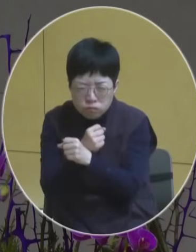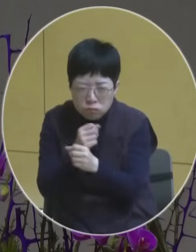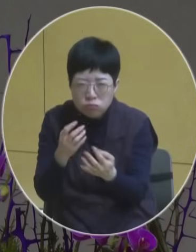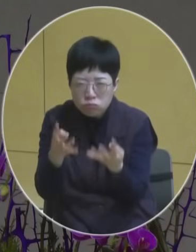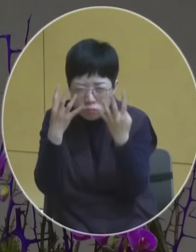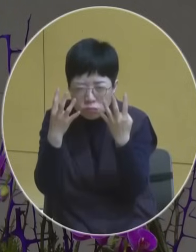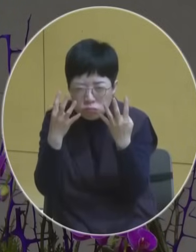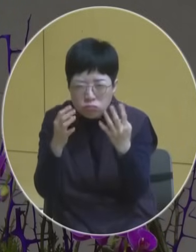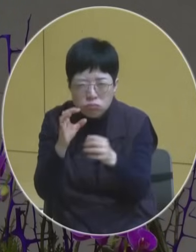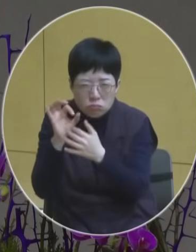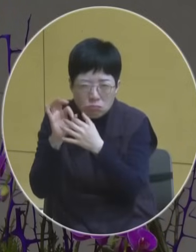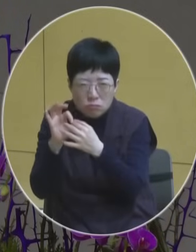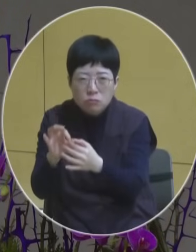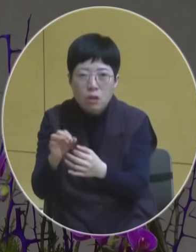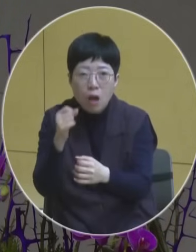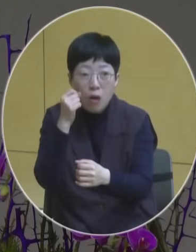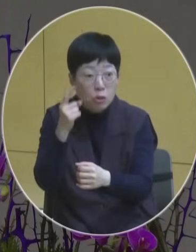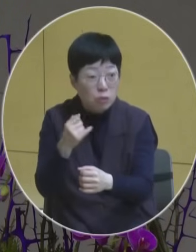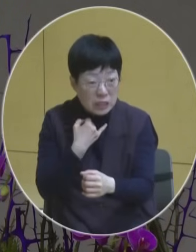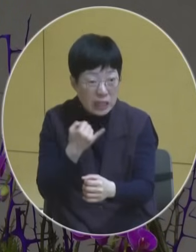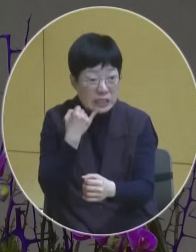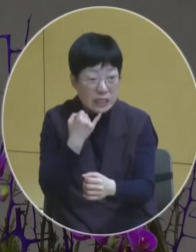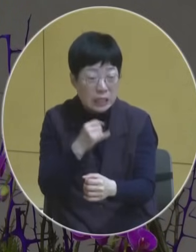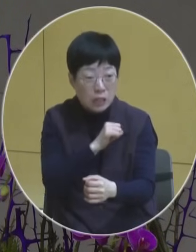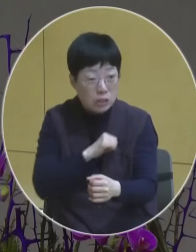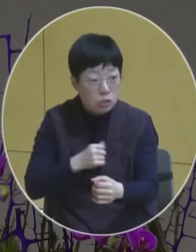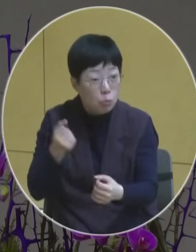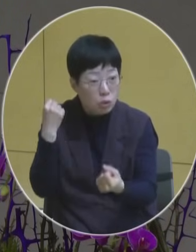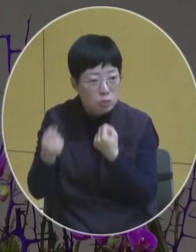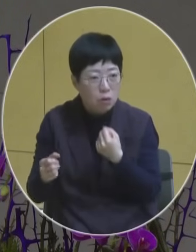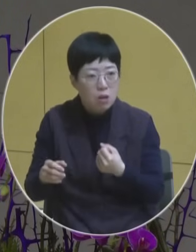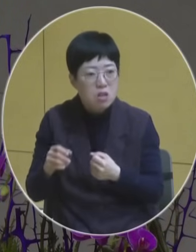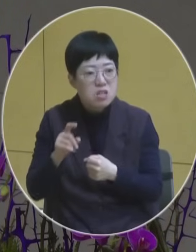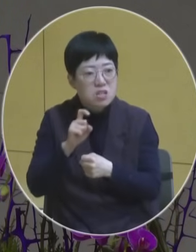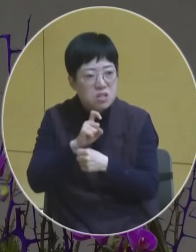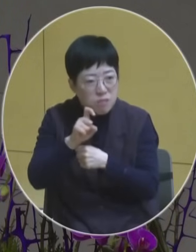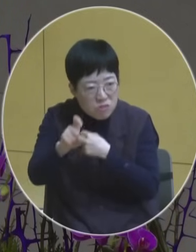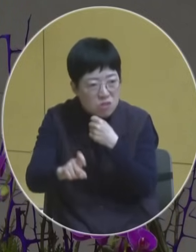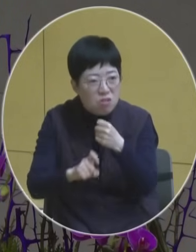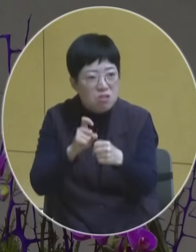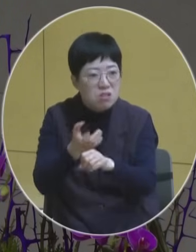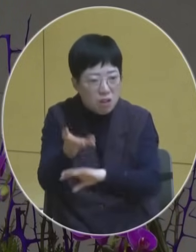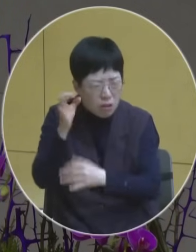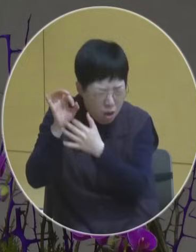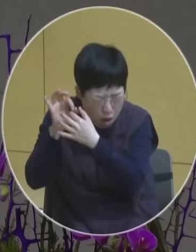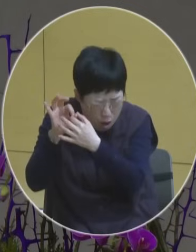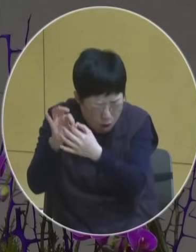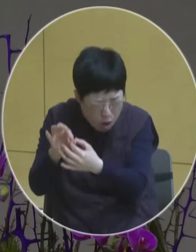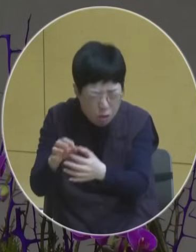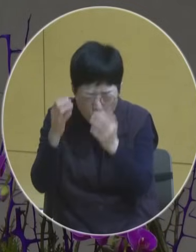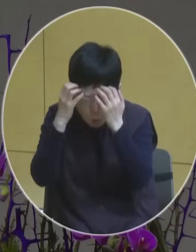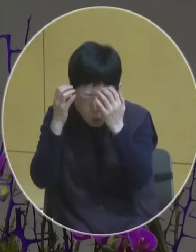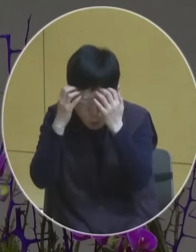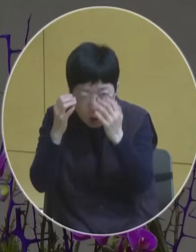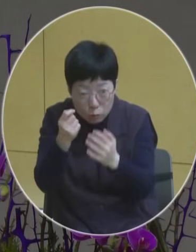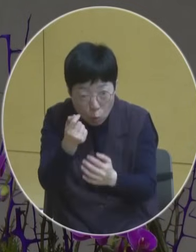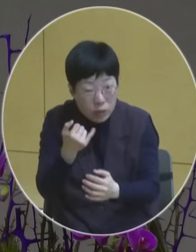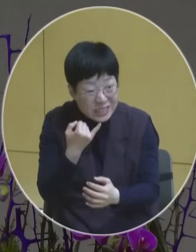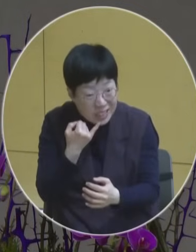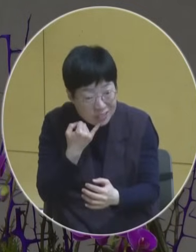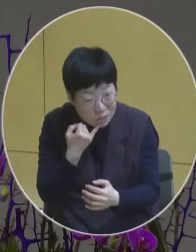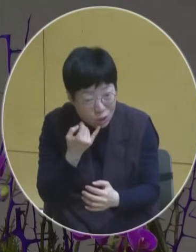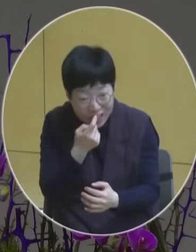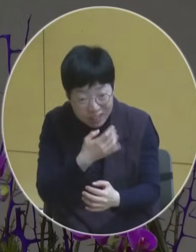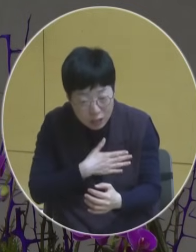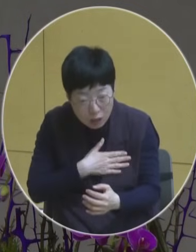한 달 만에 끝냈다면 단기간이니까 견딜만 할 거예요. 무려 10여 년간을 계속해서 하나 조금 괜찮을만